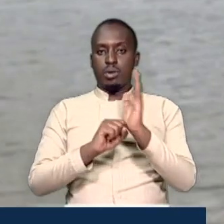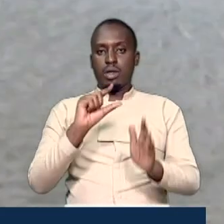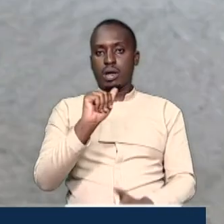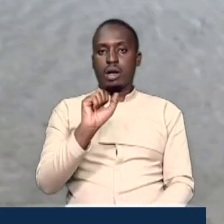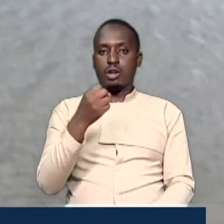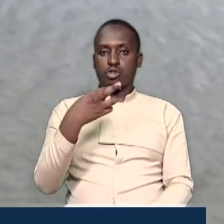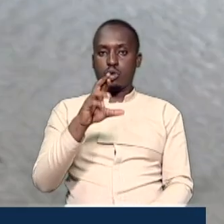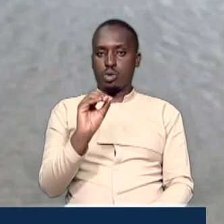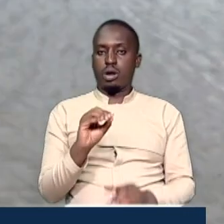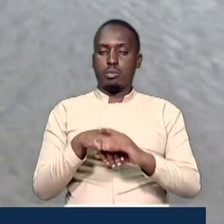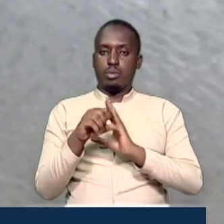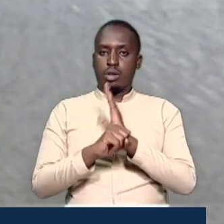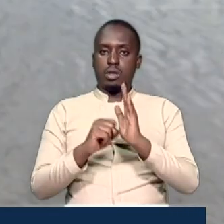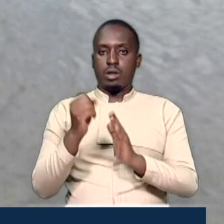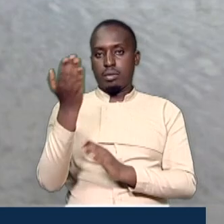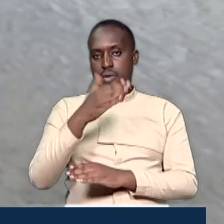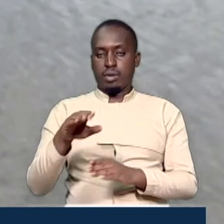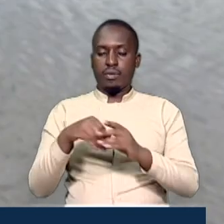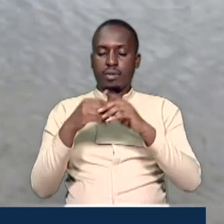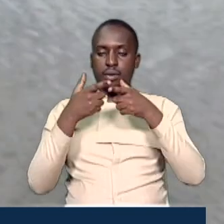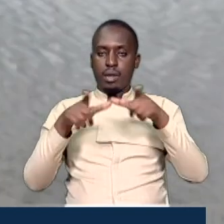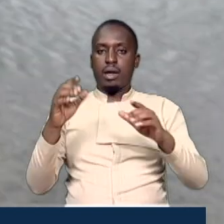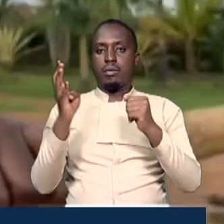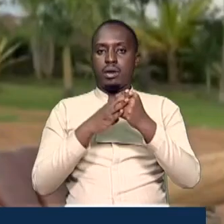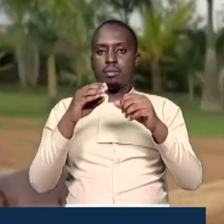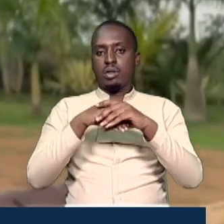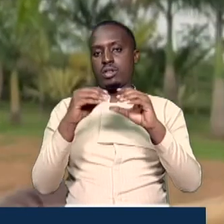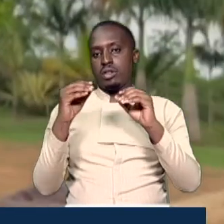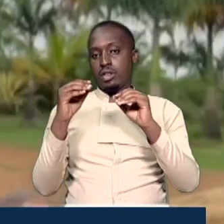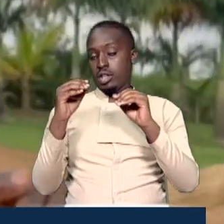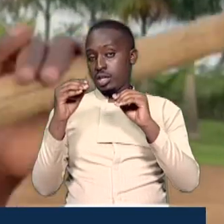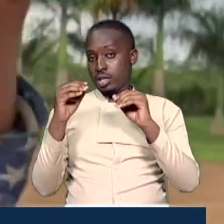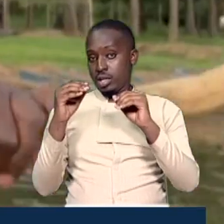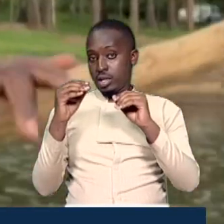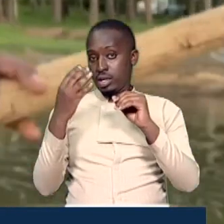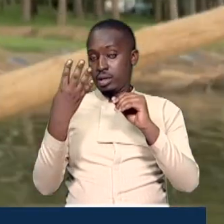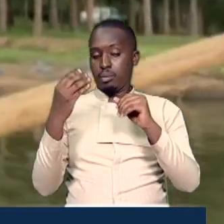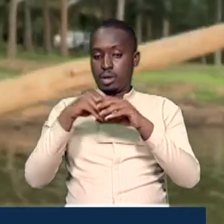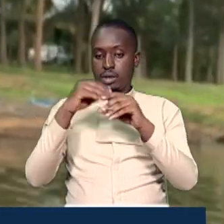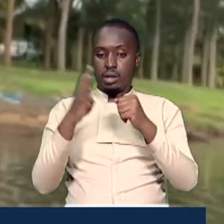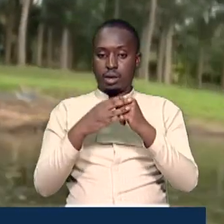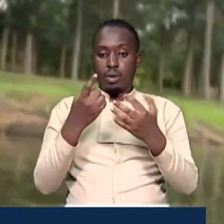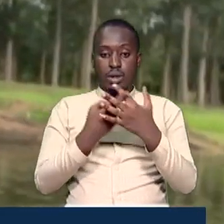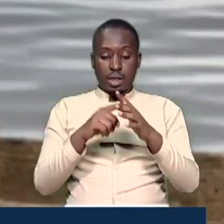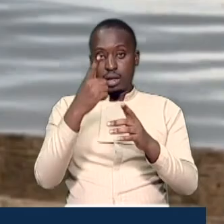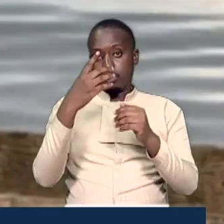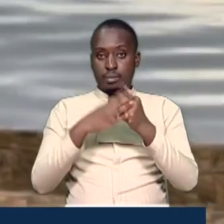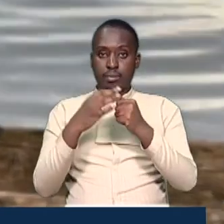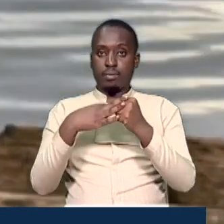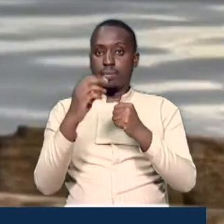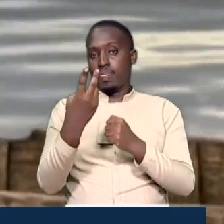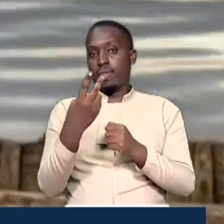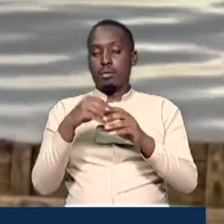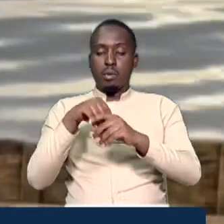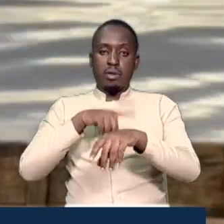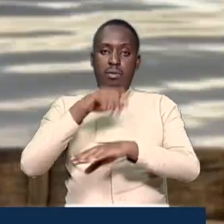numwe mu yakarere ka Bugesera ifite ibiyaga 4 mu 9 biri muri aka karere. Ubundi muzi batangiye urubyi ryari? 1982. Mu masaha y'icya